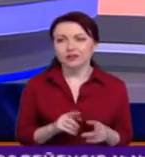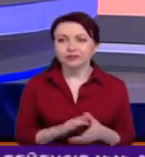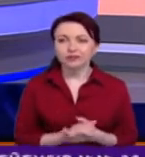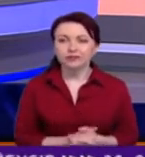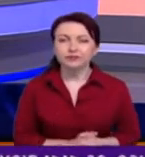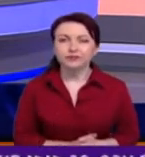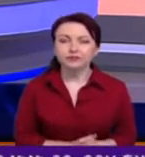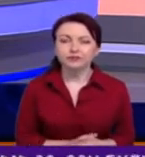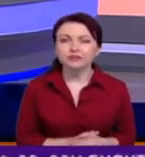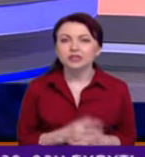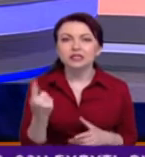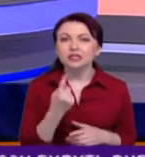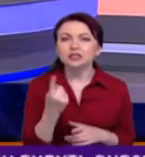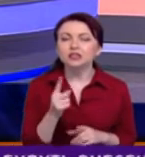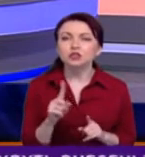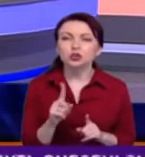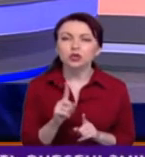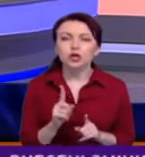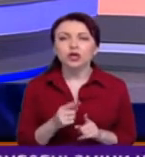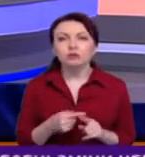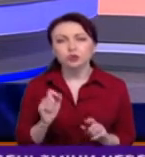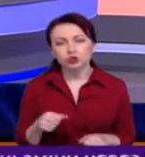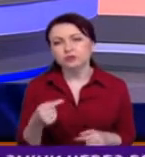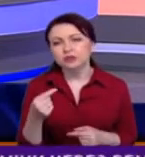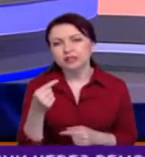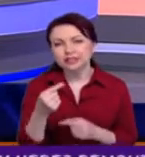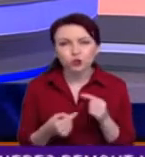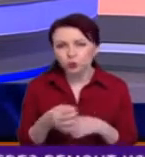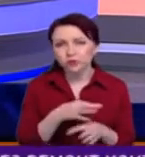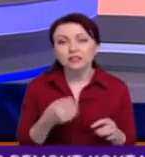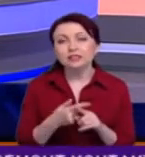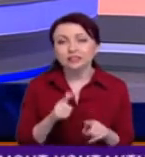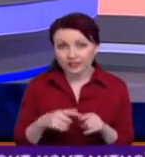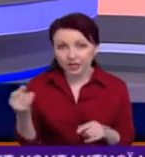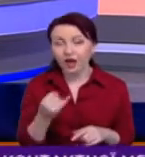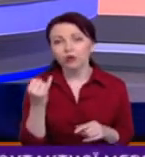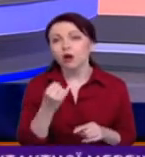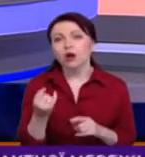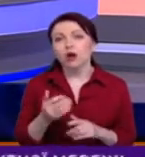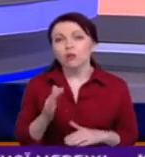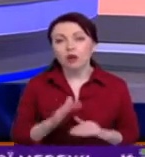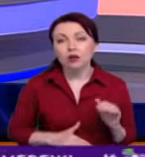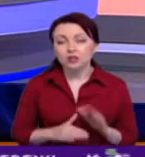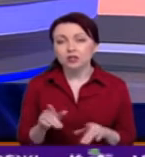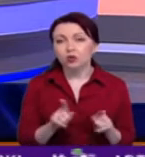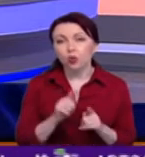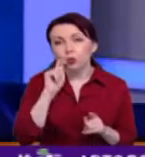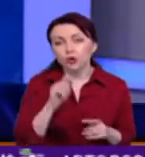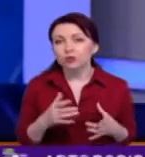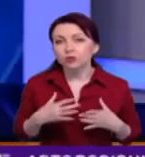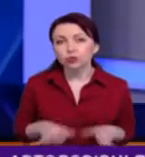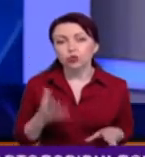режимі онлайн. Єдине, що ми можемо зараз дискутувати, і насправді це цікаво, бо практики такої в Україні не було,